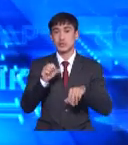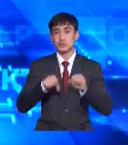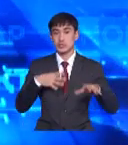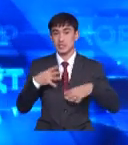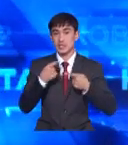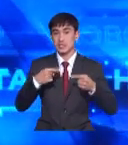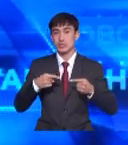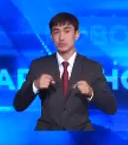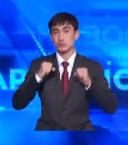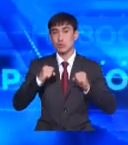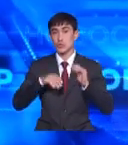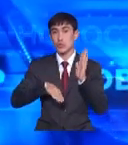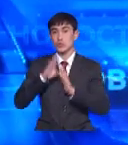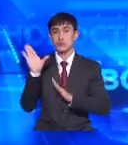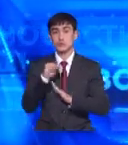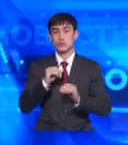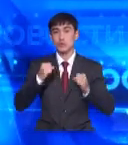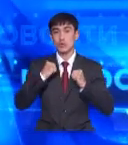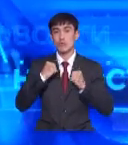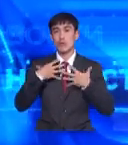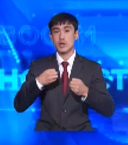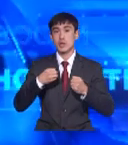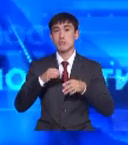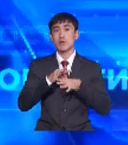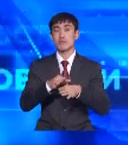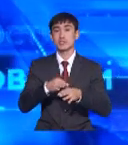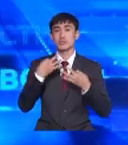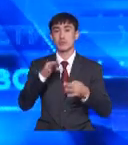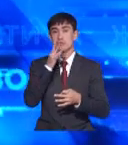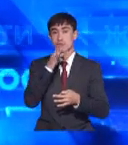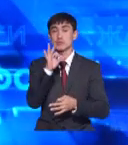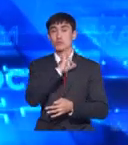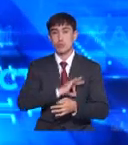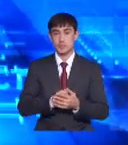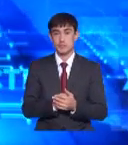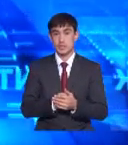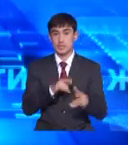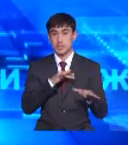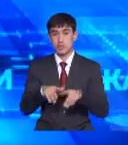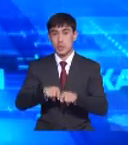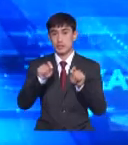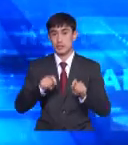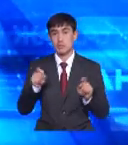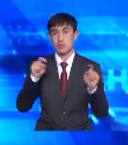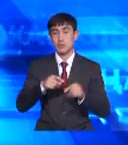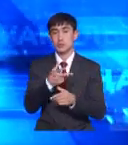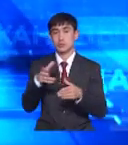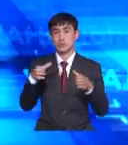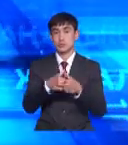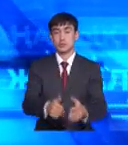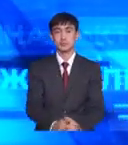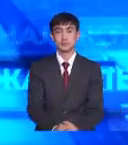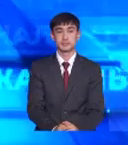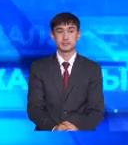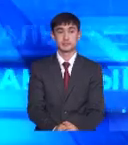заниматься различными видами спорта, улучшать свое здоровье и проводить свободное время с пользой. На церемонии открытия побывала и наша